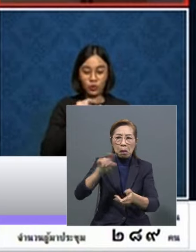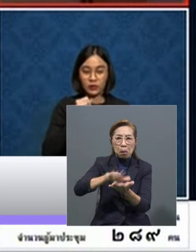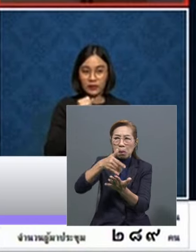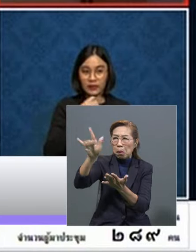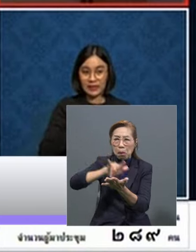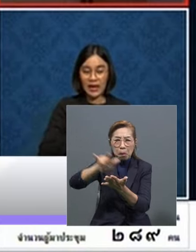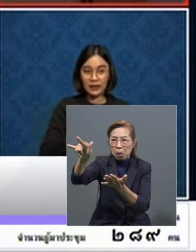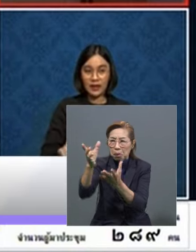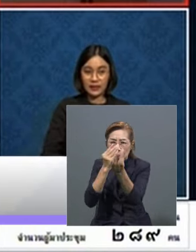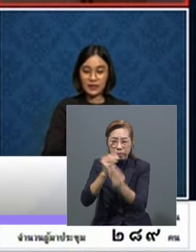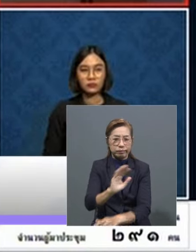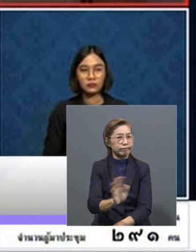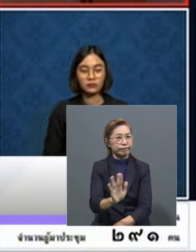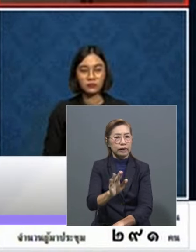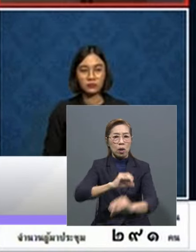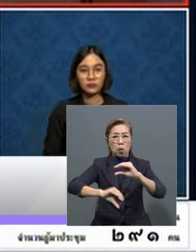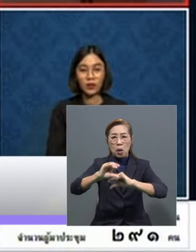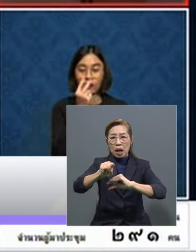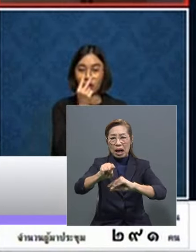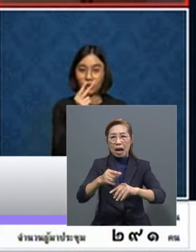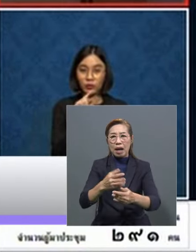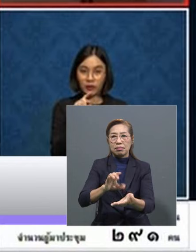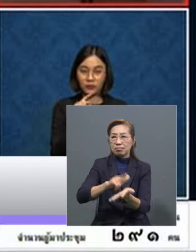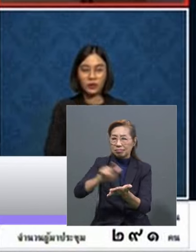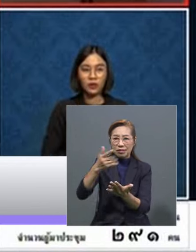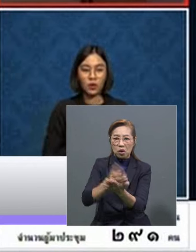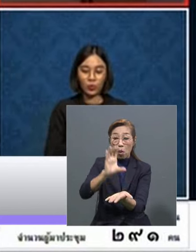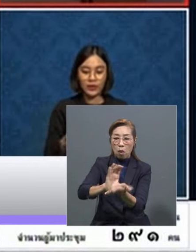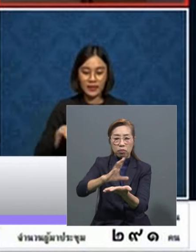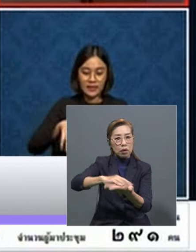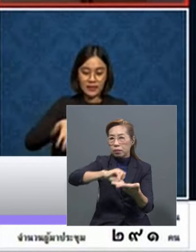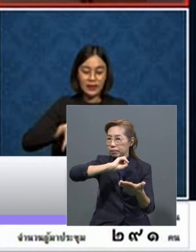การตัดงบประมาณโครงการศึกษาดูงานทั้งหมดครับ